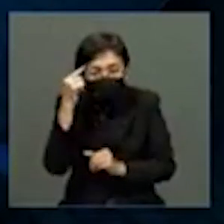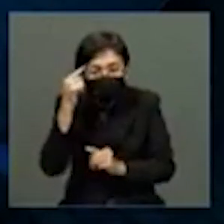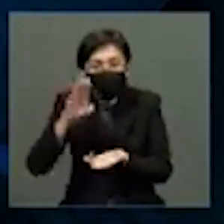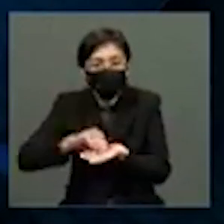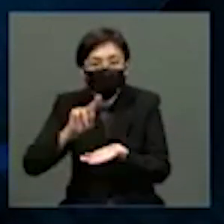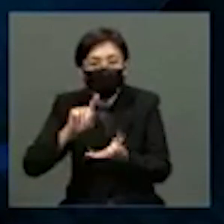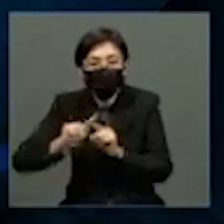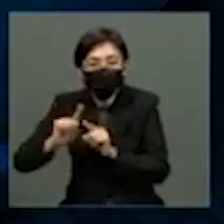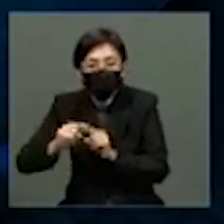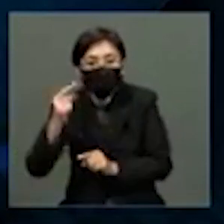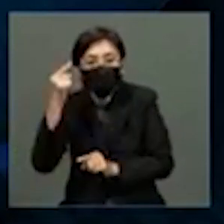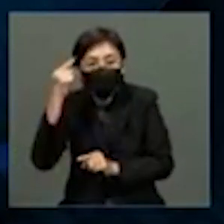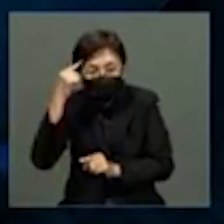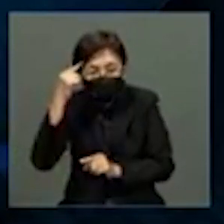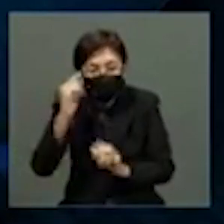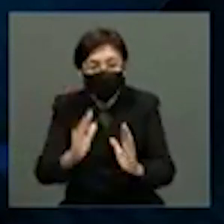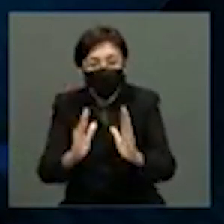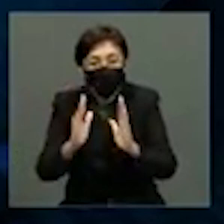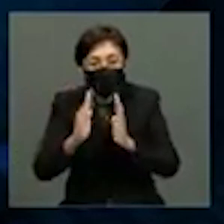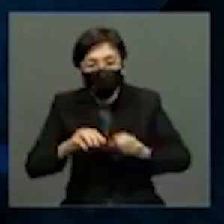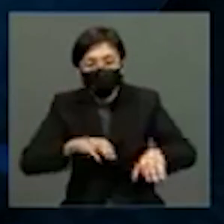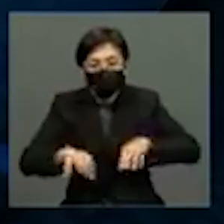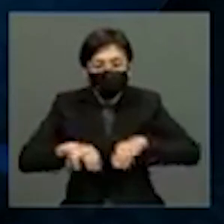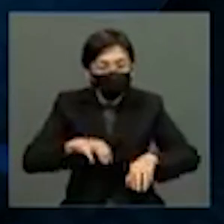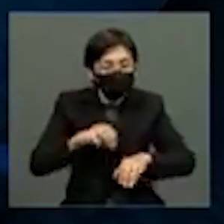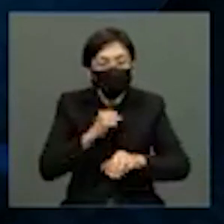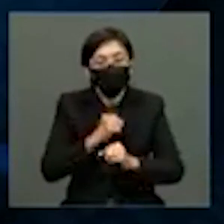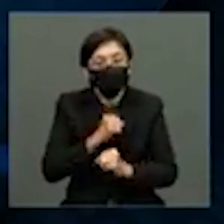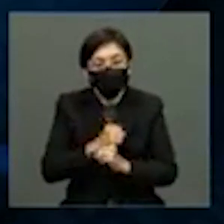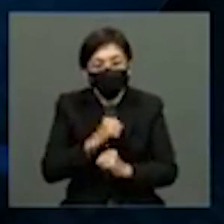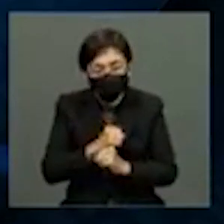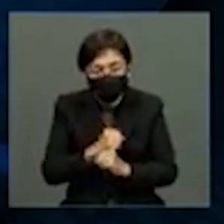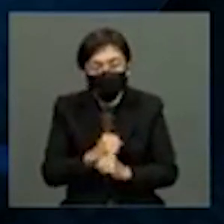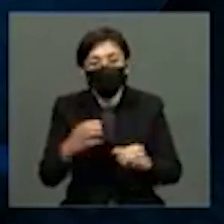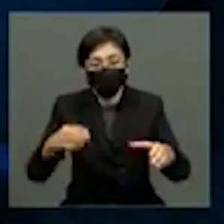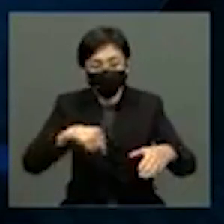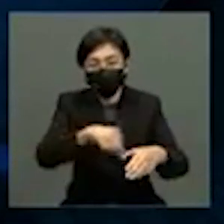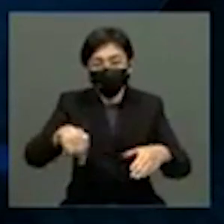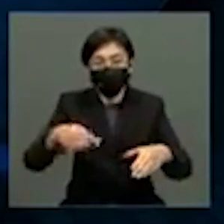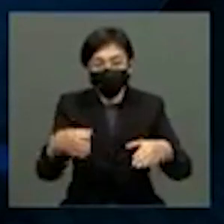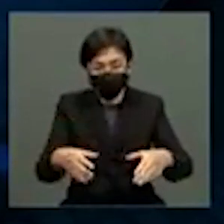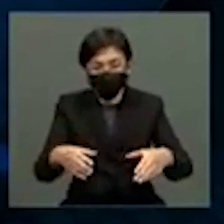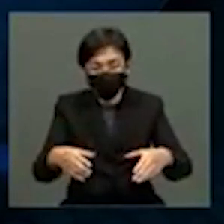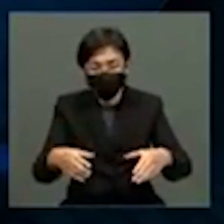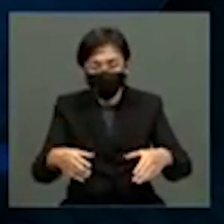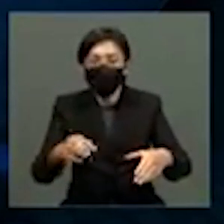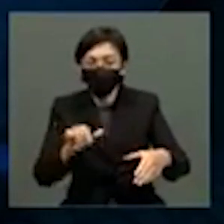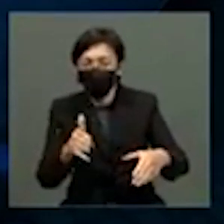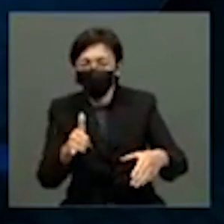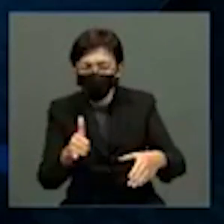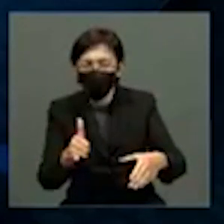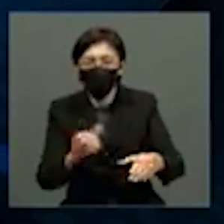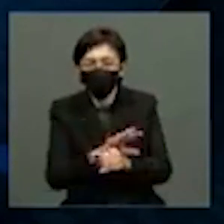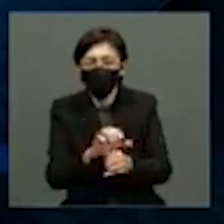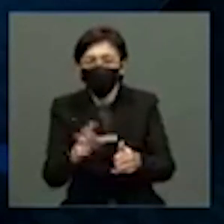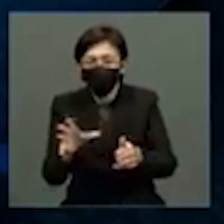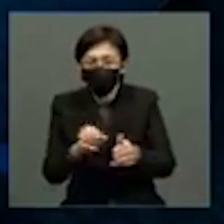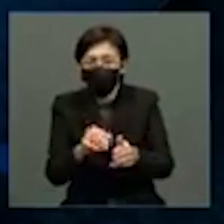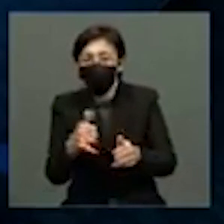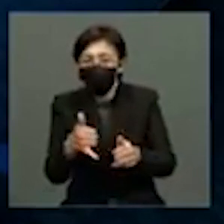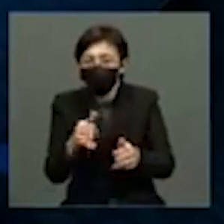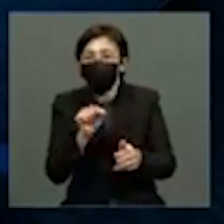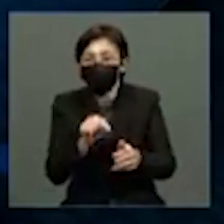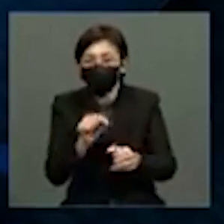านและนำไปปฏิบัติในการจัดการกับกลุ่มเป้าหมายแล้วก็กลุ่มที่เป็นมีความเสี่ยงด้วยนะครับม